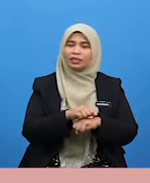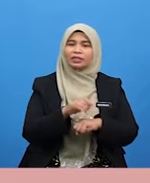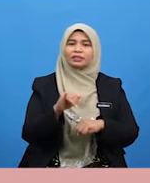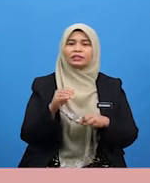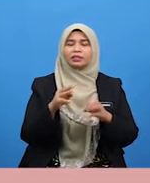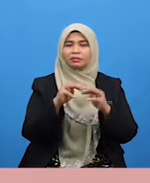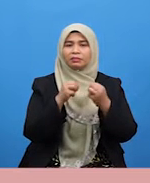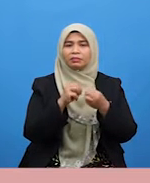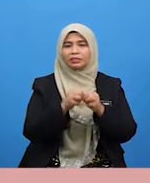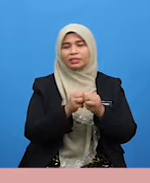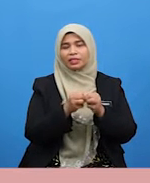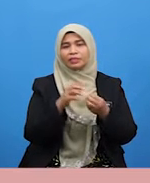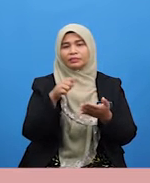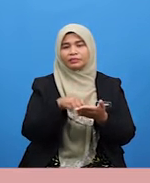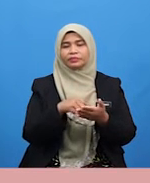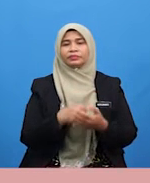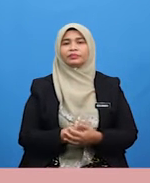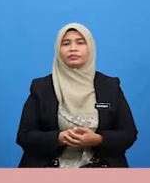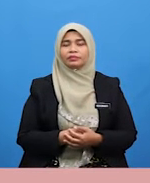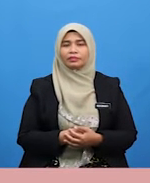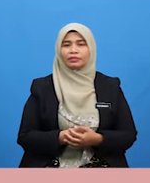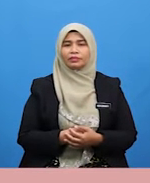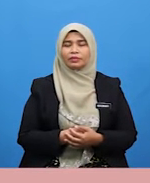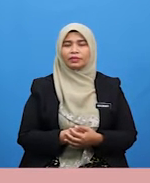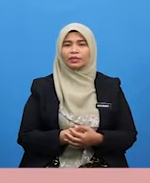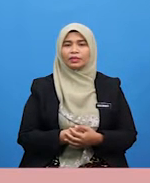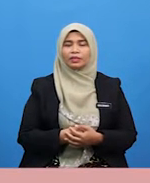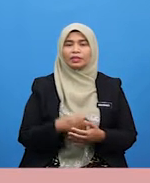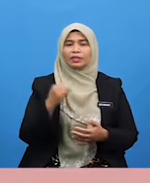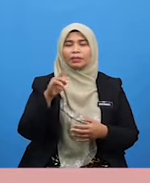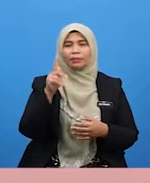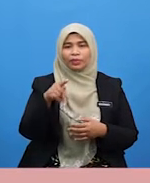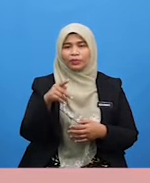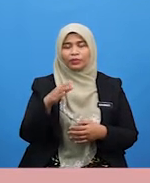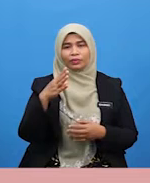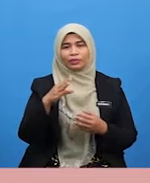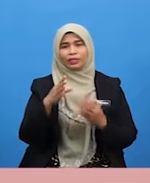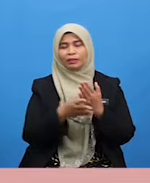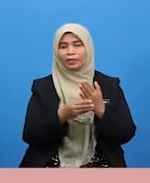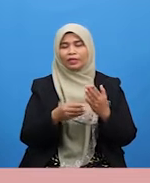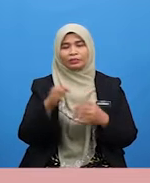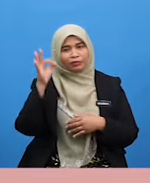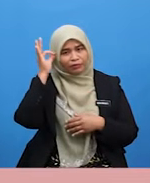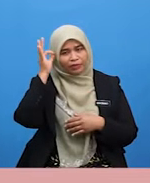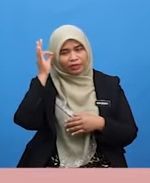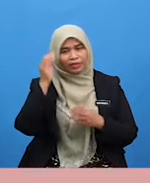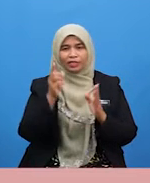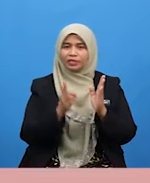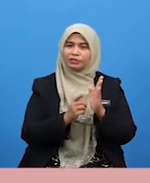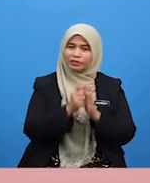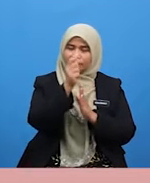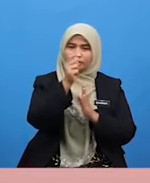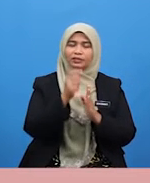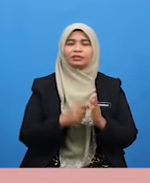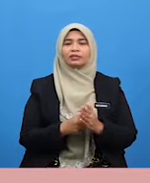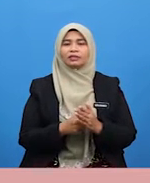Soalan kebat. Untuk menjawab soalan ini, ianya memerlukan kemahiran berfikir aras tinggi, iaitu